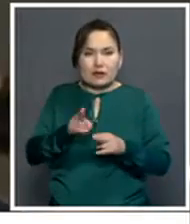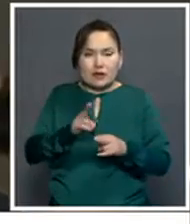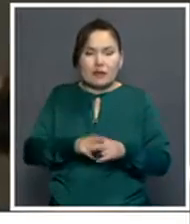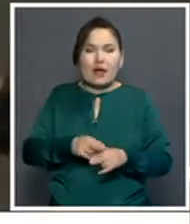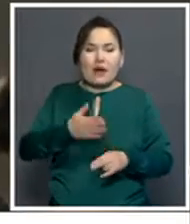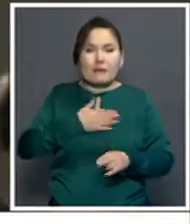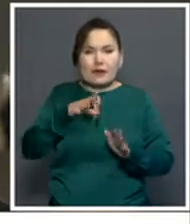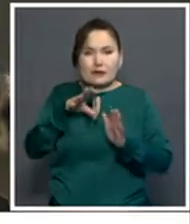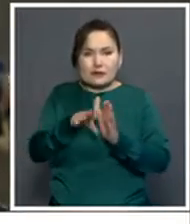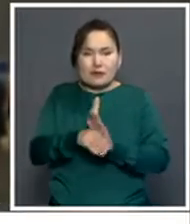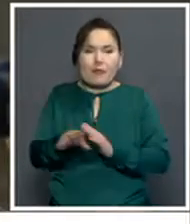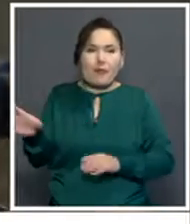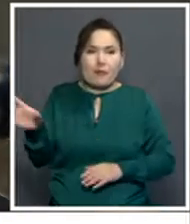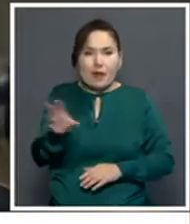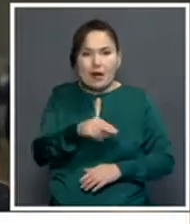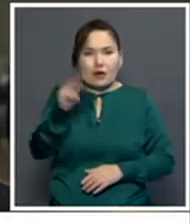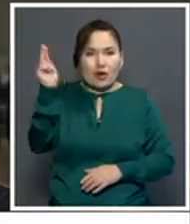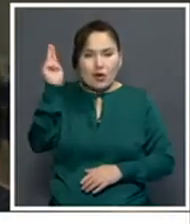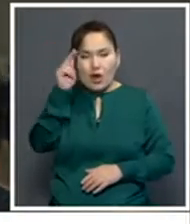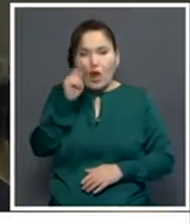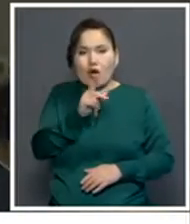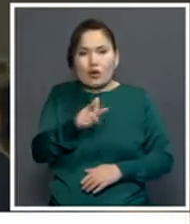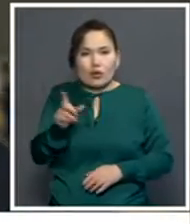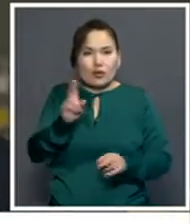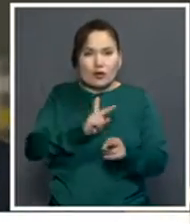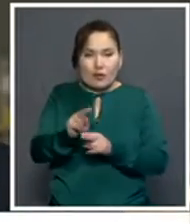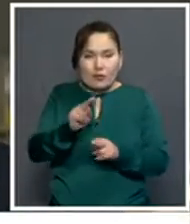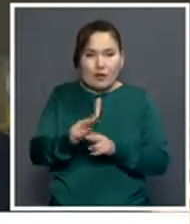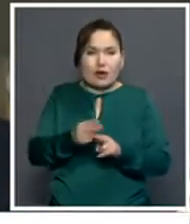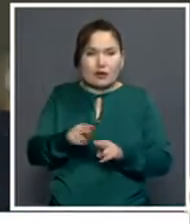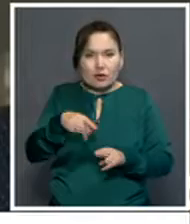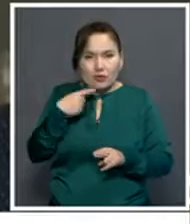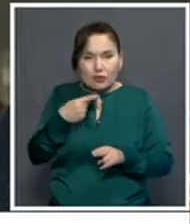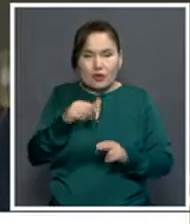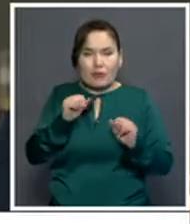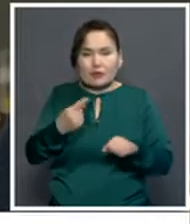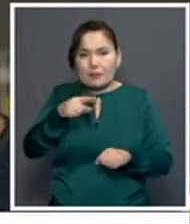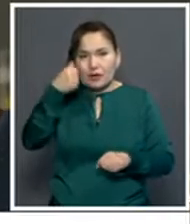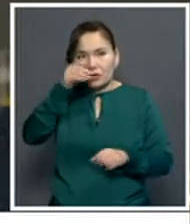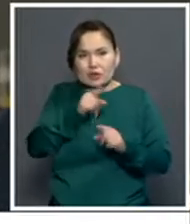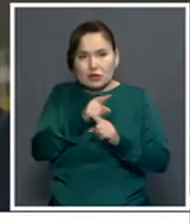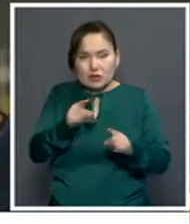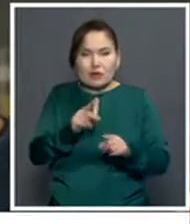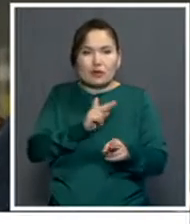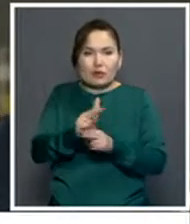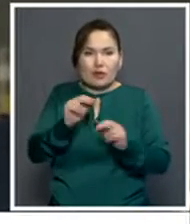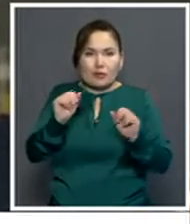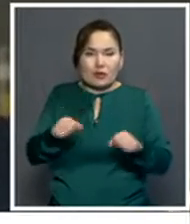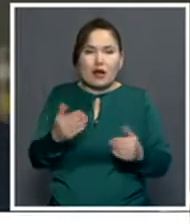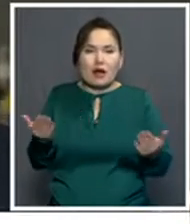жүрінде, бәрін өреге сөйлет көзге болады. Бір жыл ішінде? Бір жыл ішінде. Қалай?